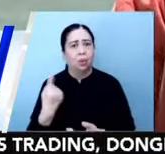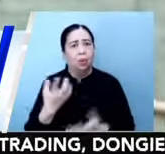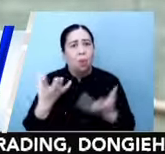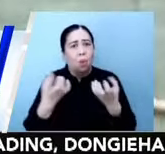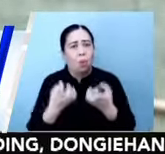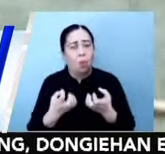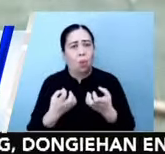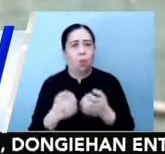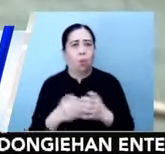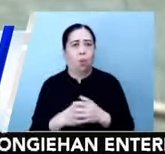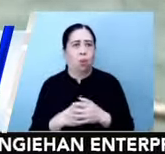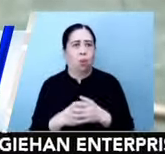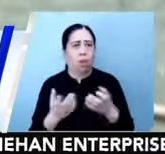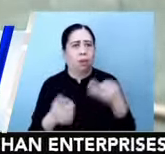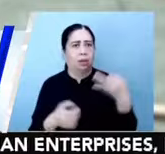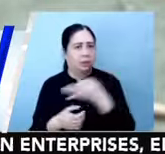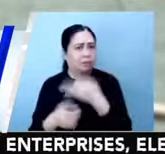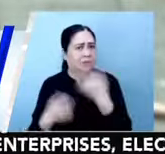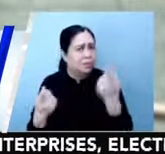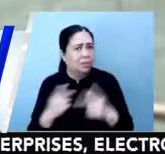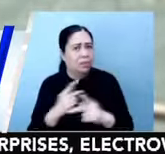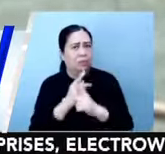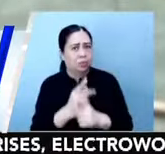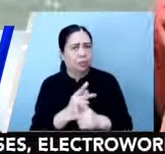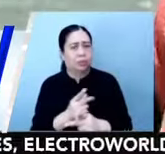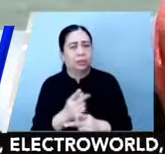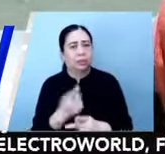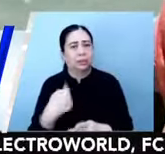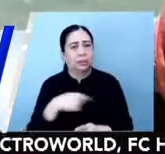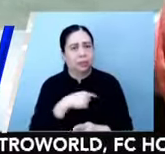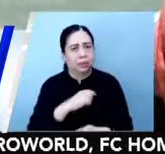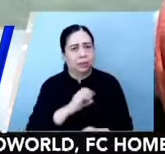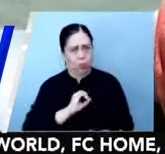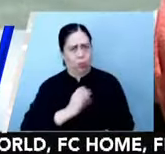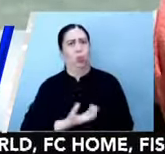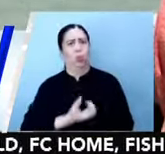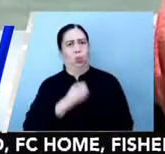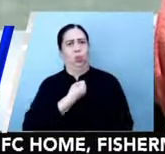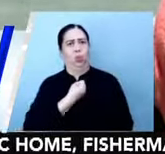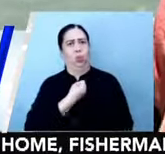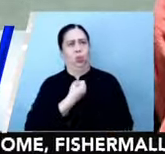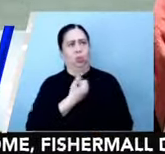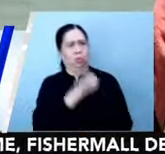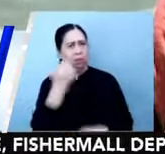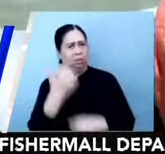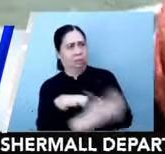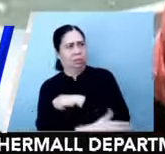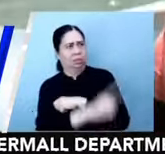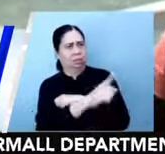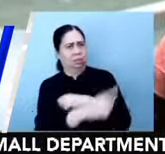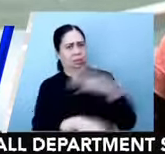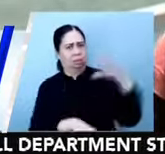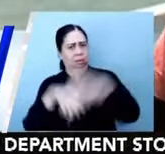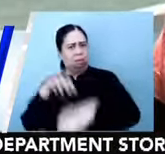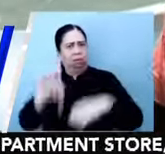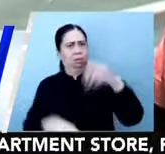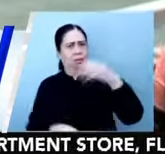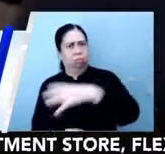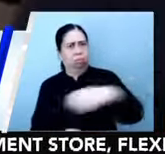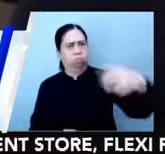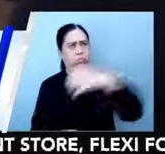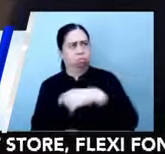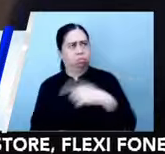isda. Ma-proteksyonan natin yung sa atin. Ibang bansa naman yung umaani ng yaman